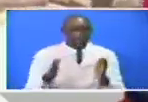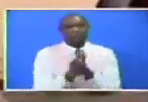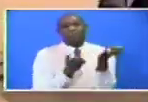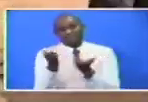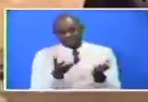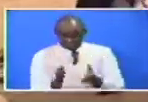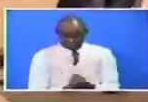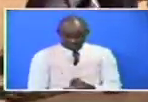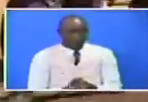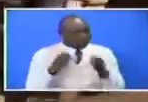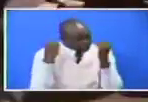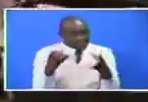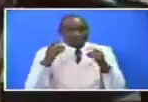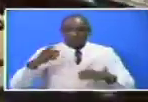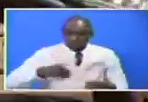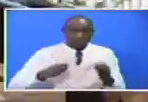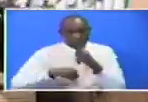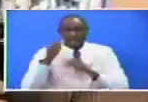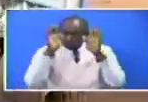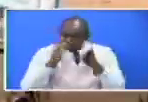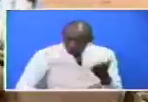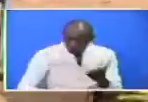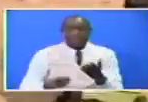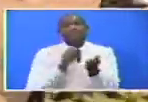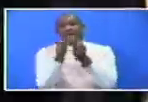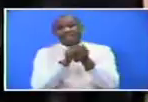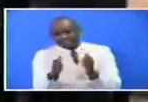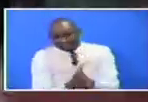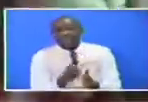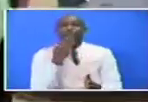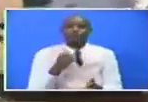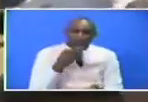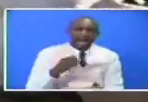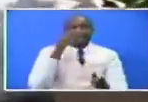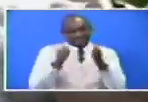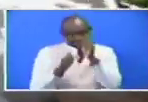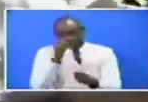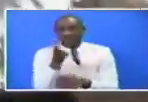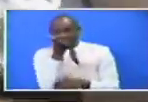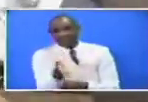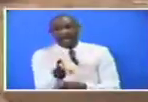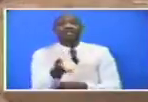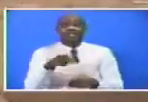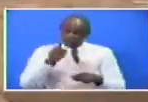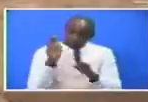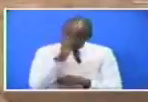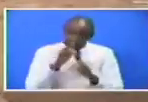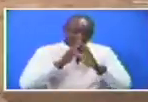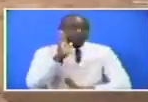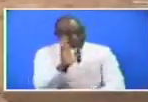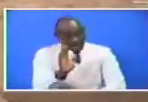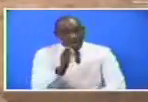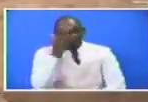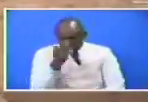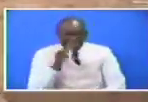biashara. Wengi wamenunua bidhaa muhimu kama vile mahindi, sukari na maziwa ambayo wanatumia majumbani mwao,